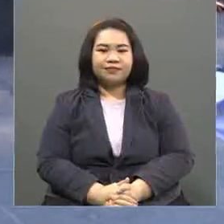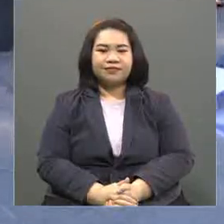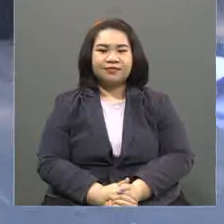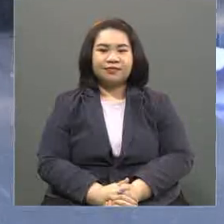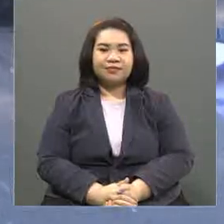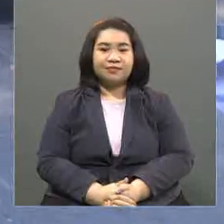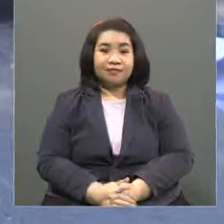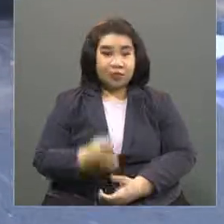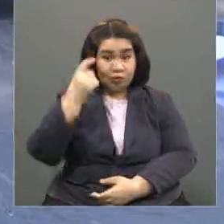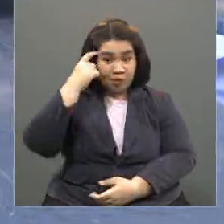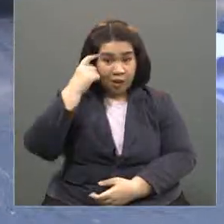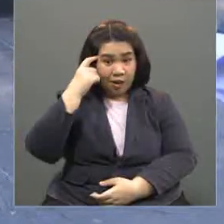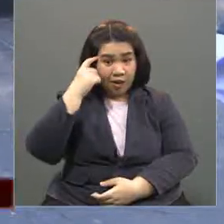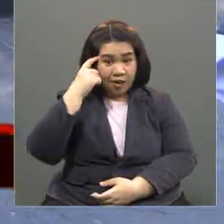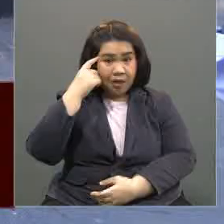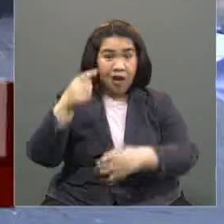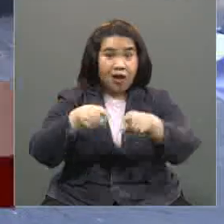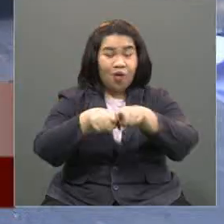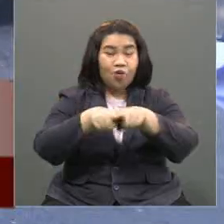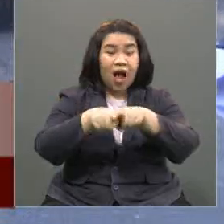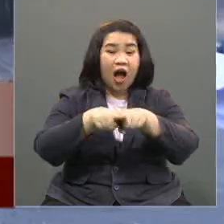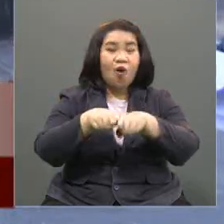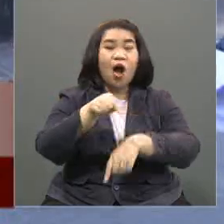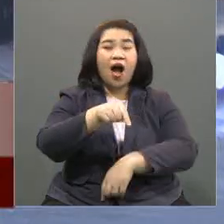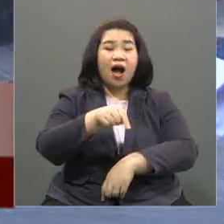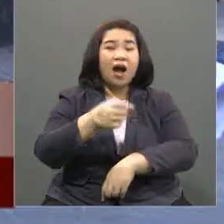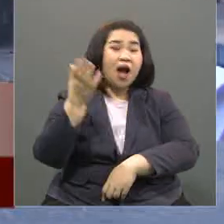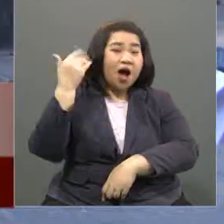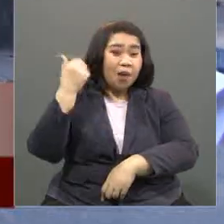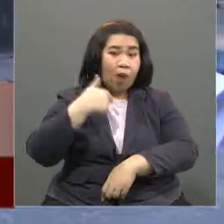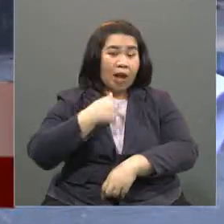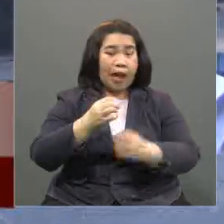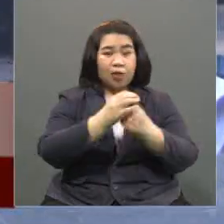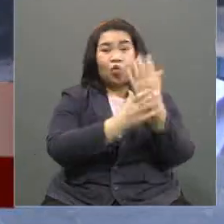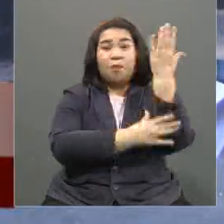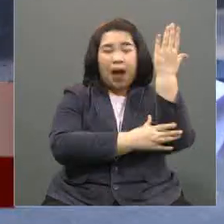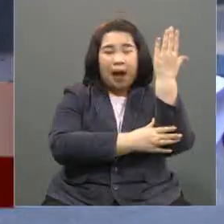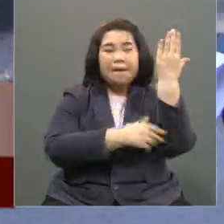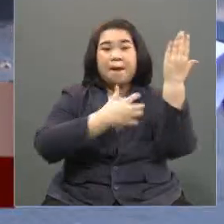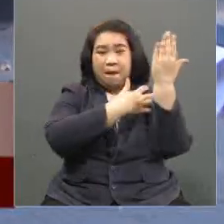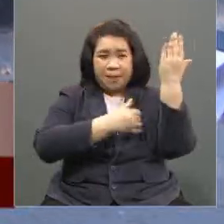ทุกคนรู้จักออสเตรเลียกับหมีโคอาล่าเมื่อวานพี่ตั๊กก็พยายามจะไล่จับบนต้นไม้จับไม่